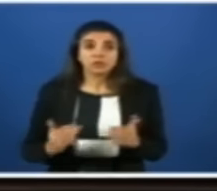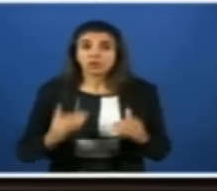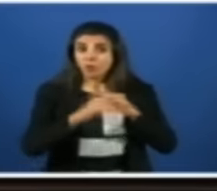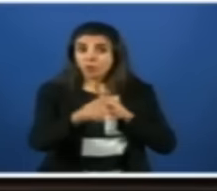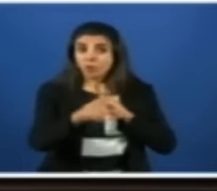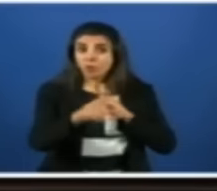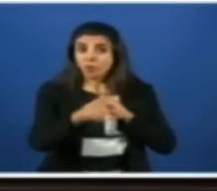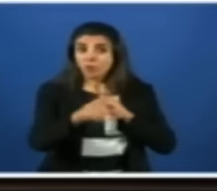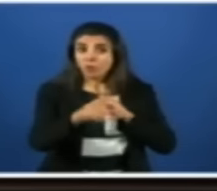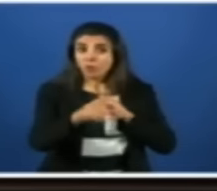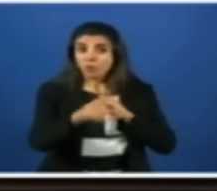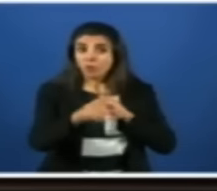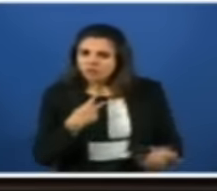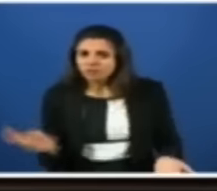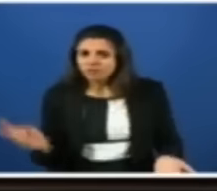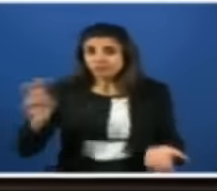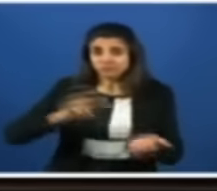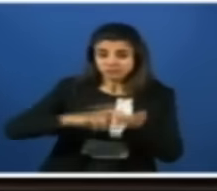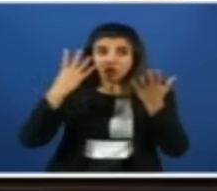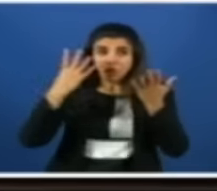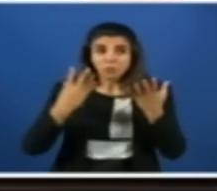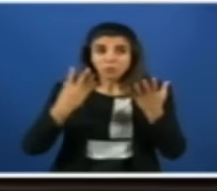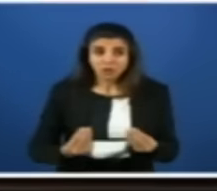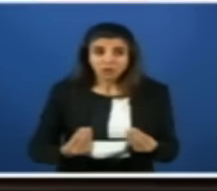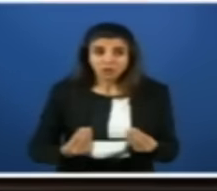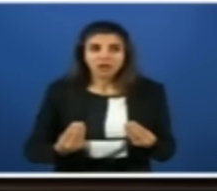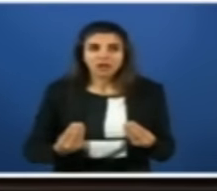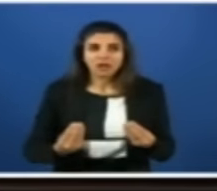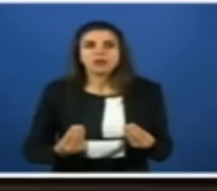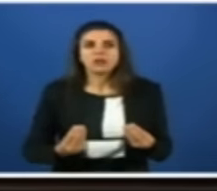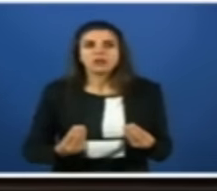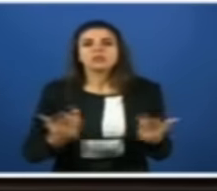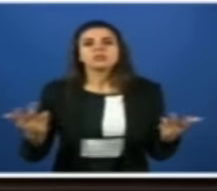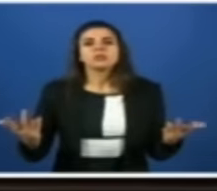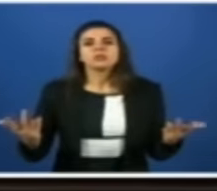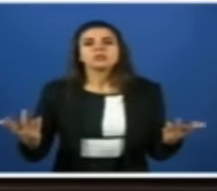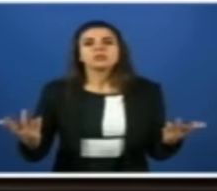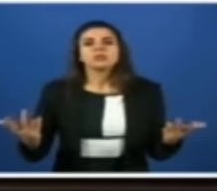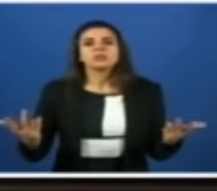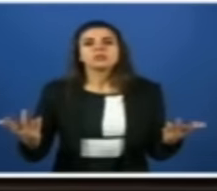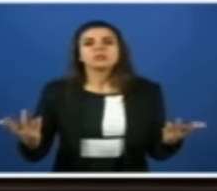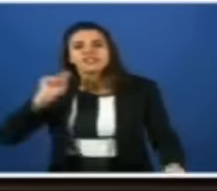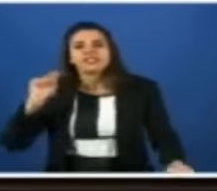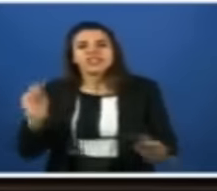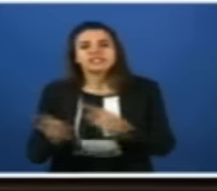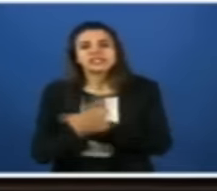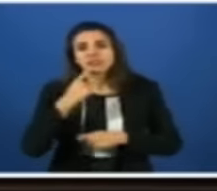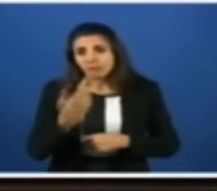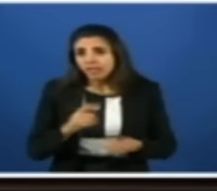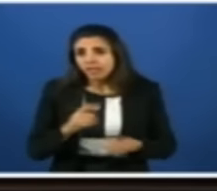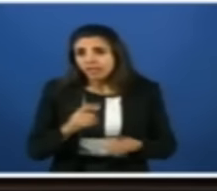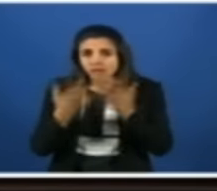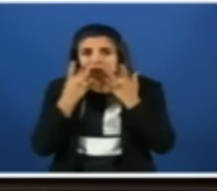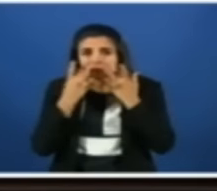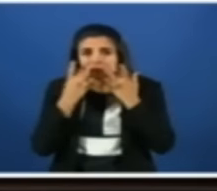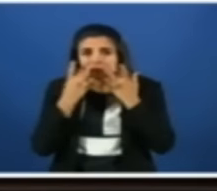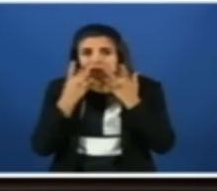Millet indi mi meydanlara? O zaman işin şekli değişir. Ve değişti mi?